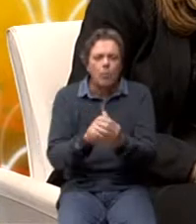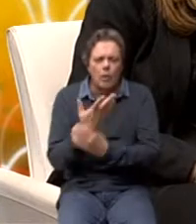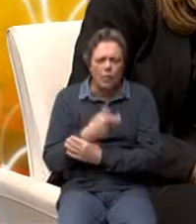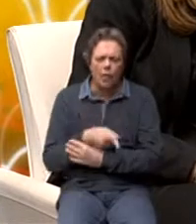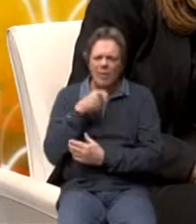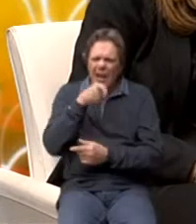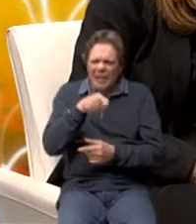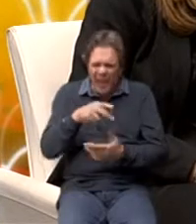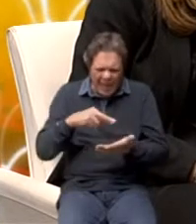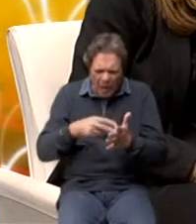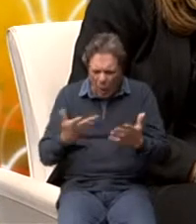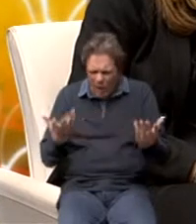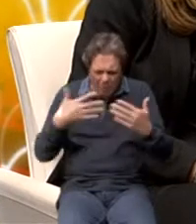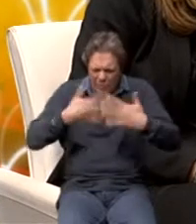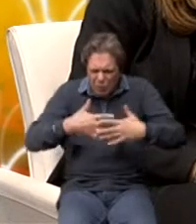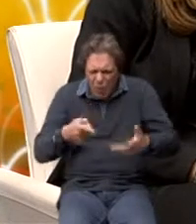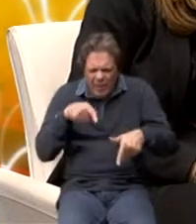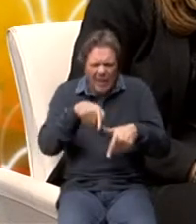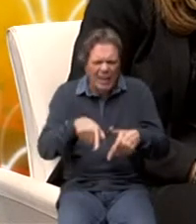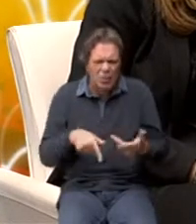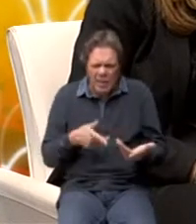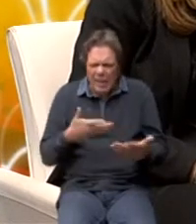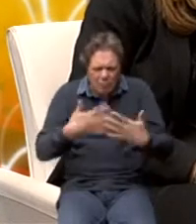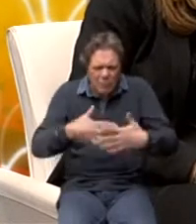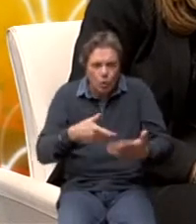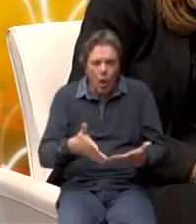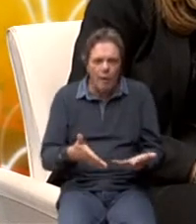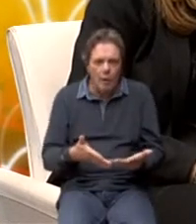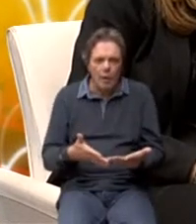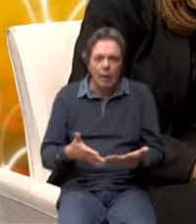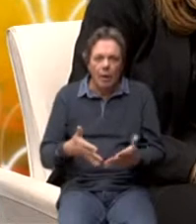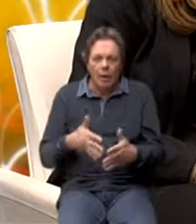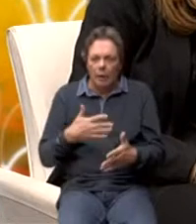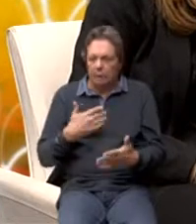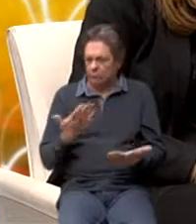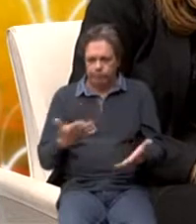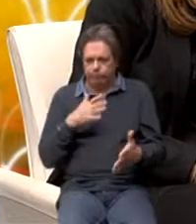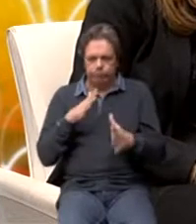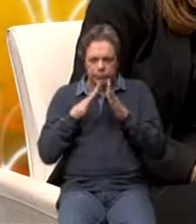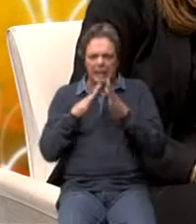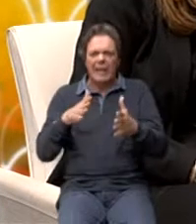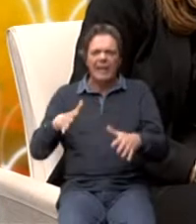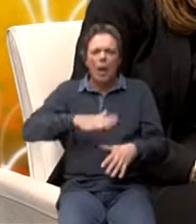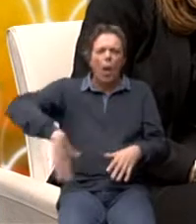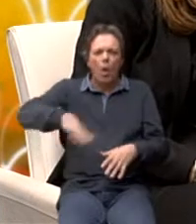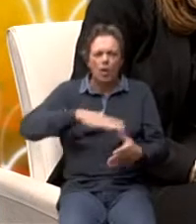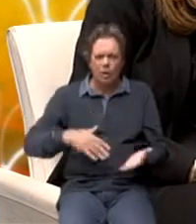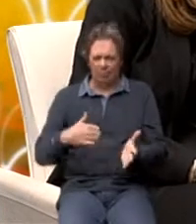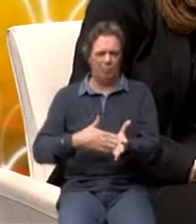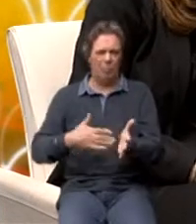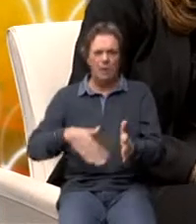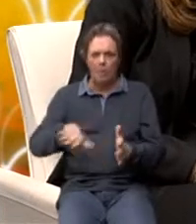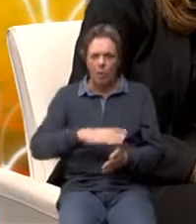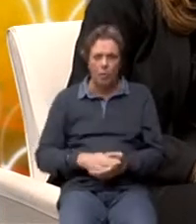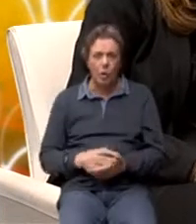su te tehnologije ekološke? Jesu li te tehnologije zapravo zagadile okoliš? A osnovni motiv ekoproizvoda